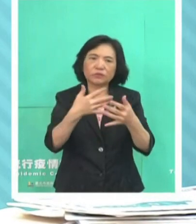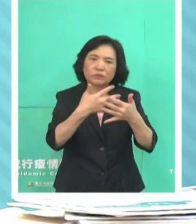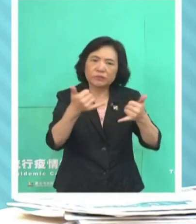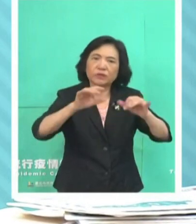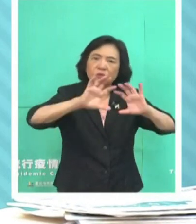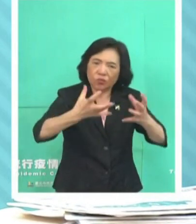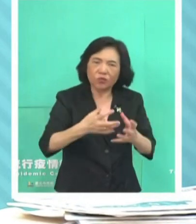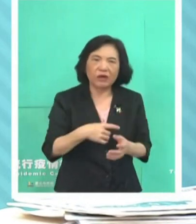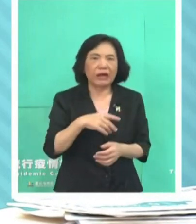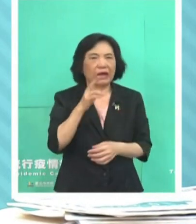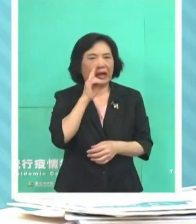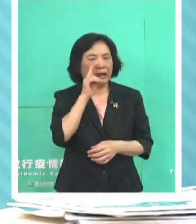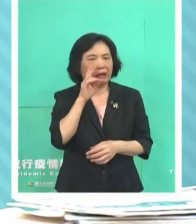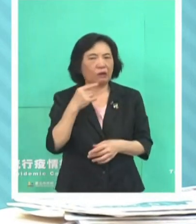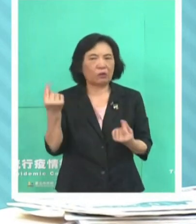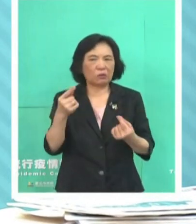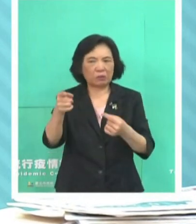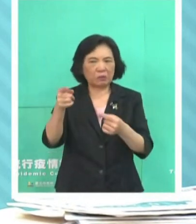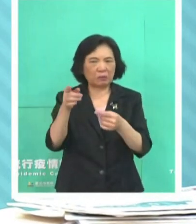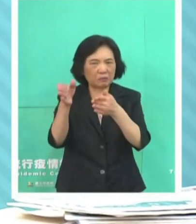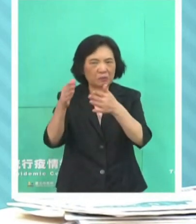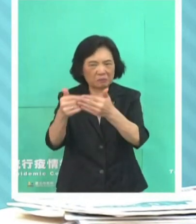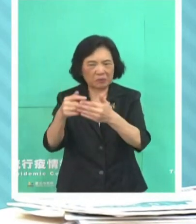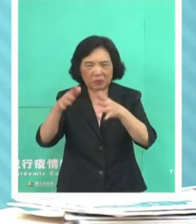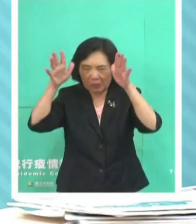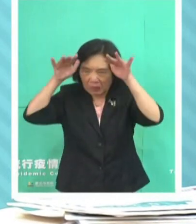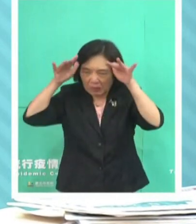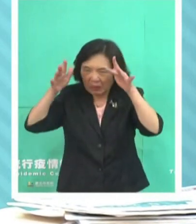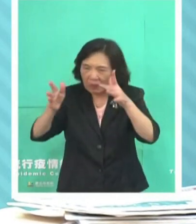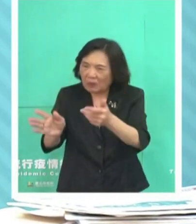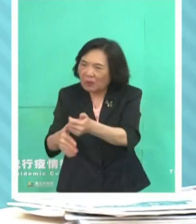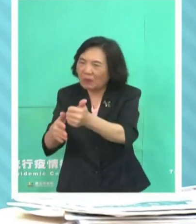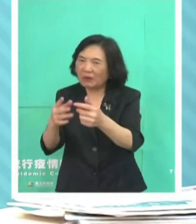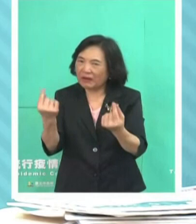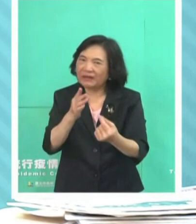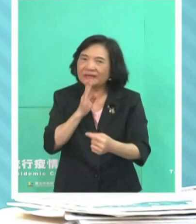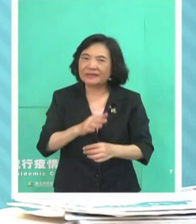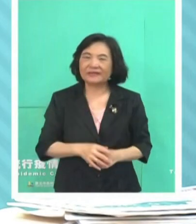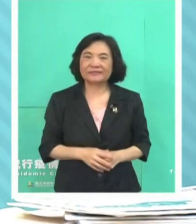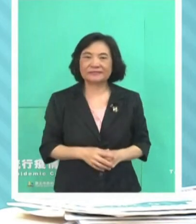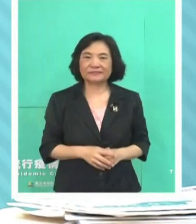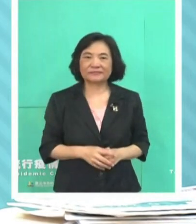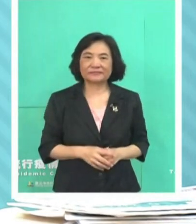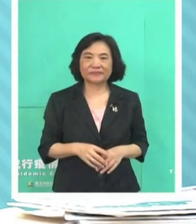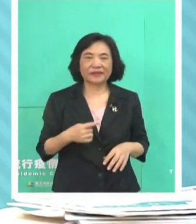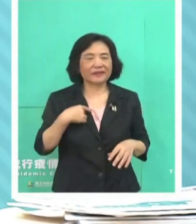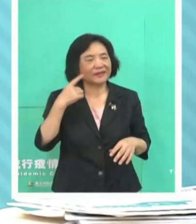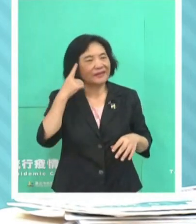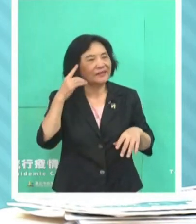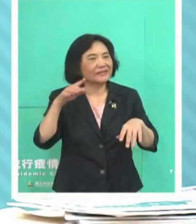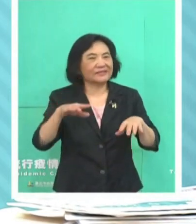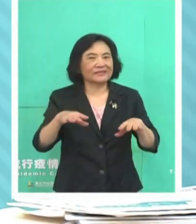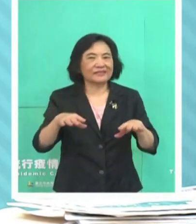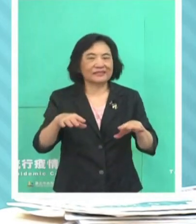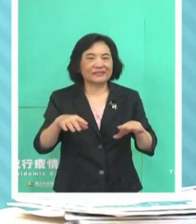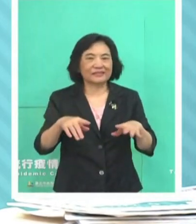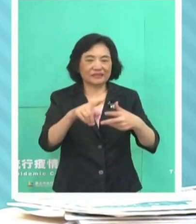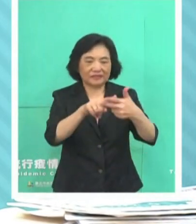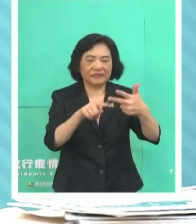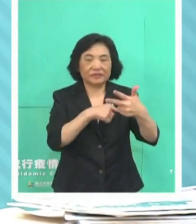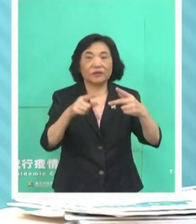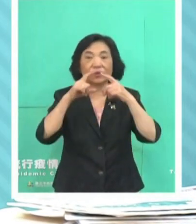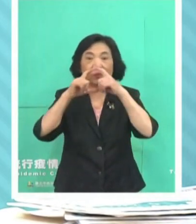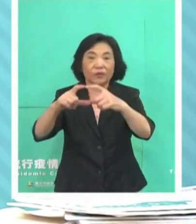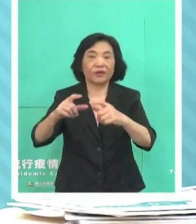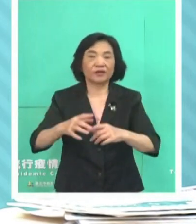年，被解读是向中国大陆示好。请问市长怎么看？ 那第一点哦，其实那个朱立伦的回